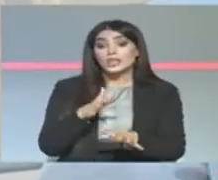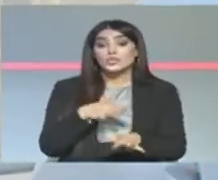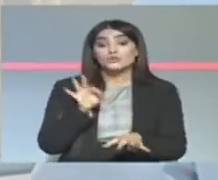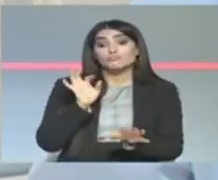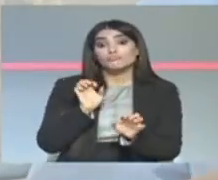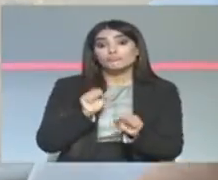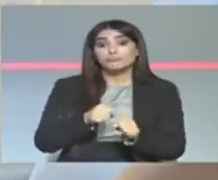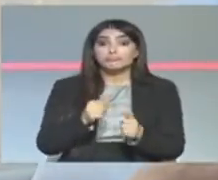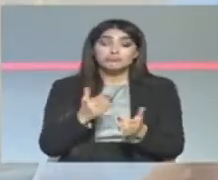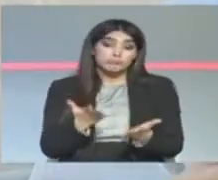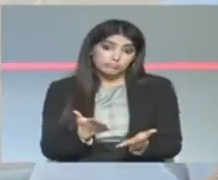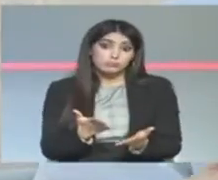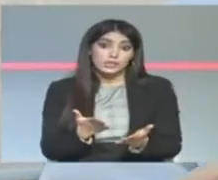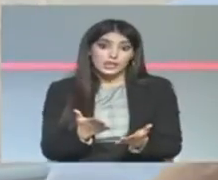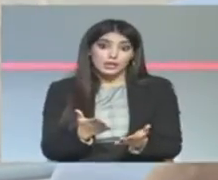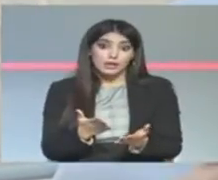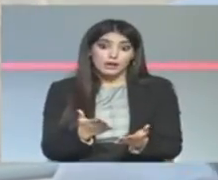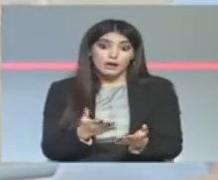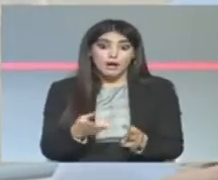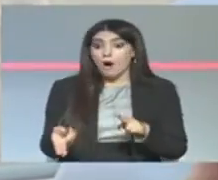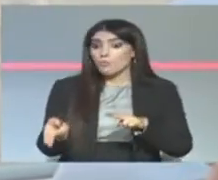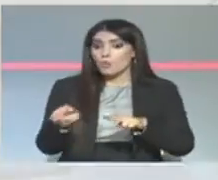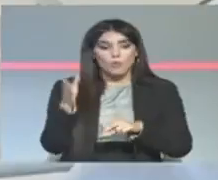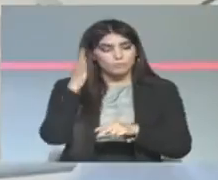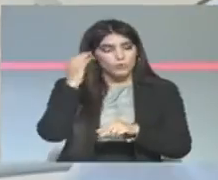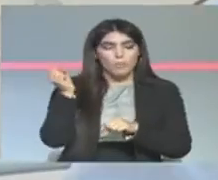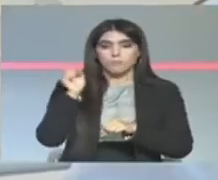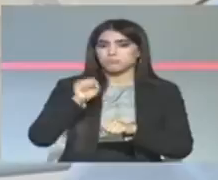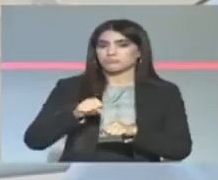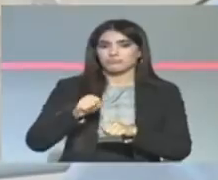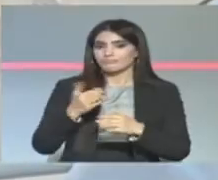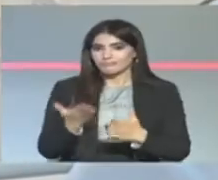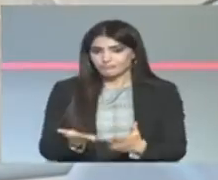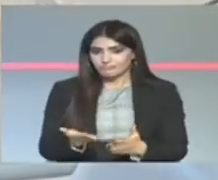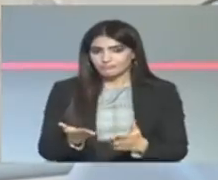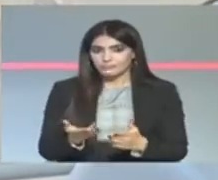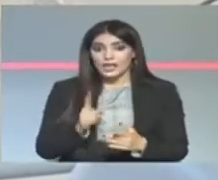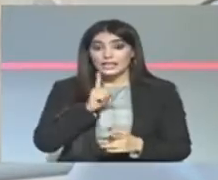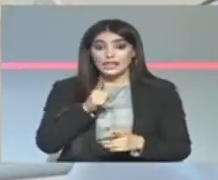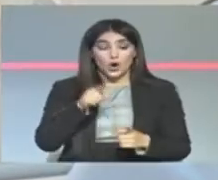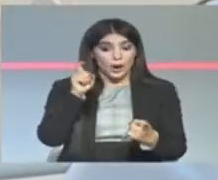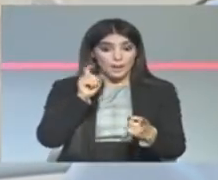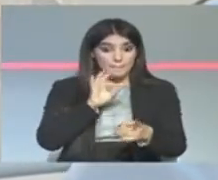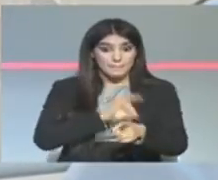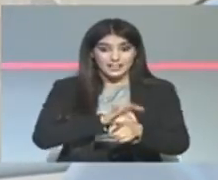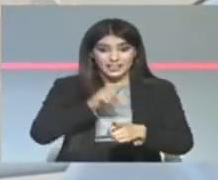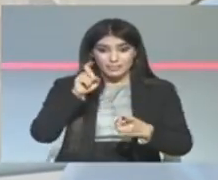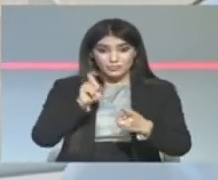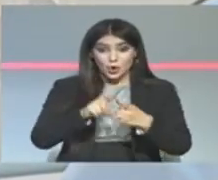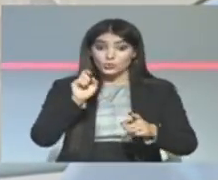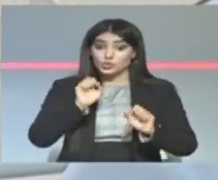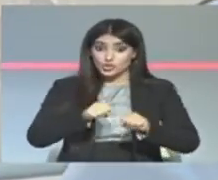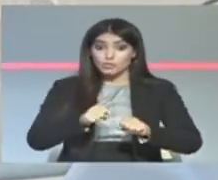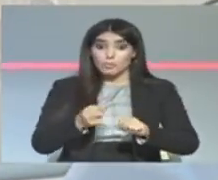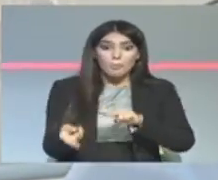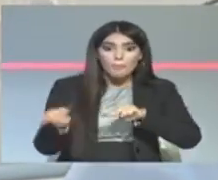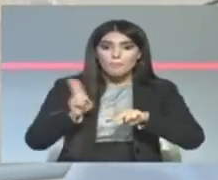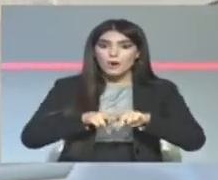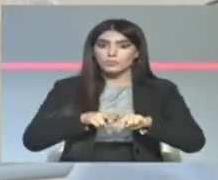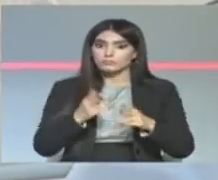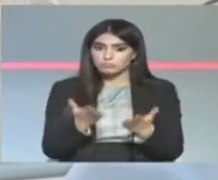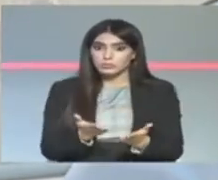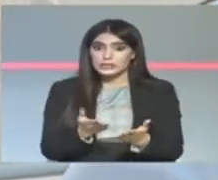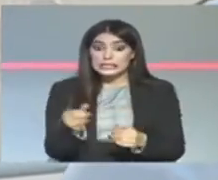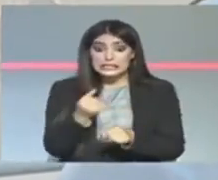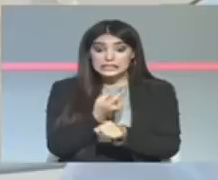تعرض نفسك ال حتى الاغماء الكومي التي بوسى توزيع دي للموت مع انت كان العبد معنا النفط بروح